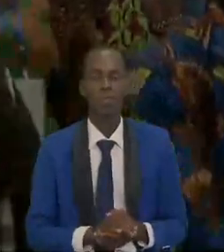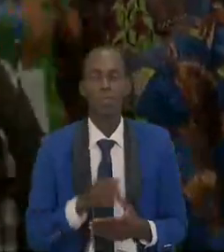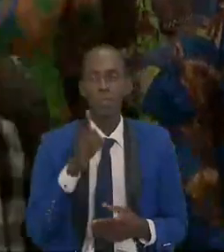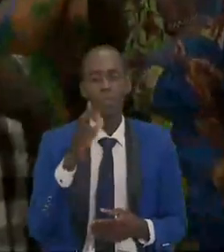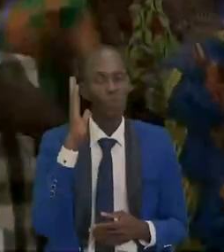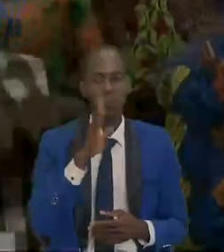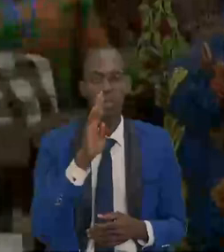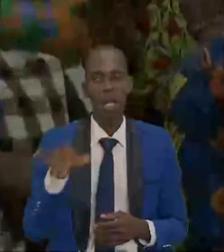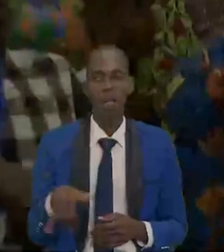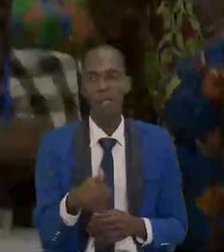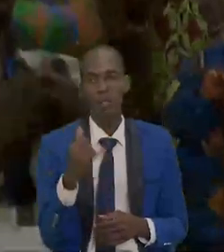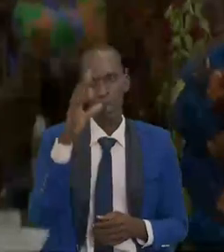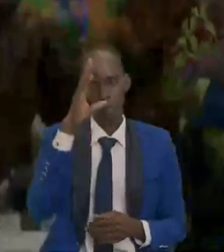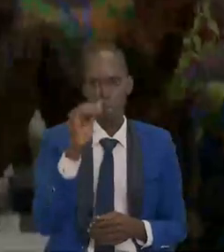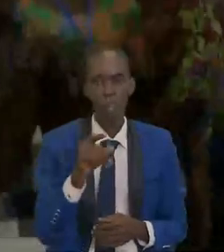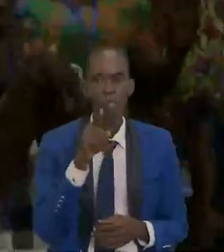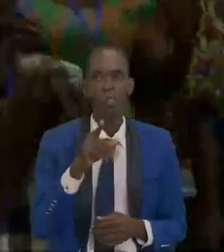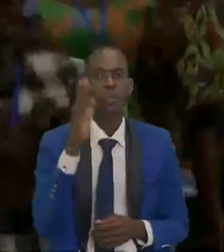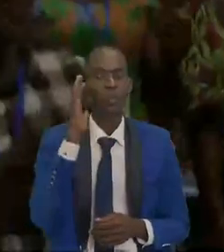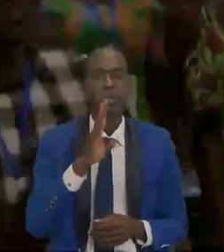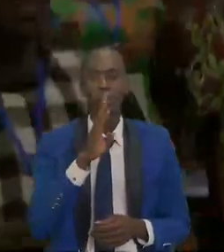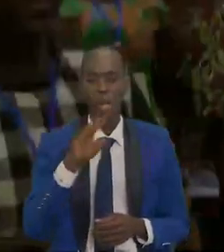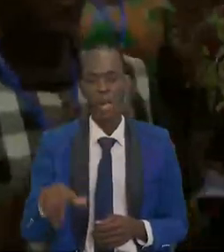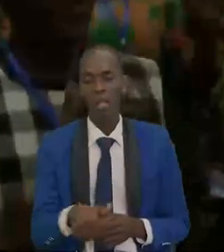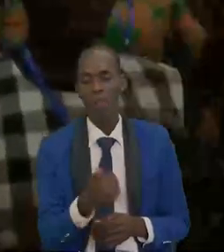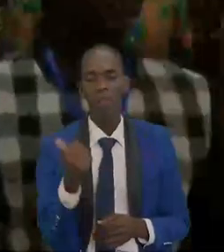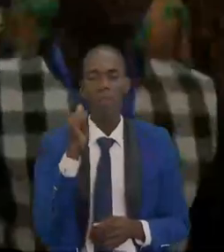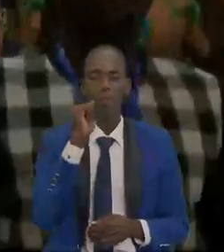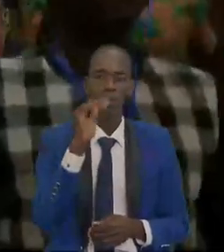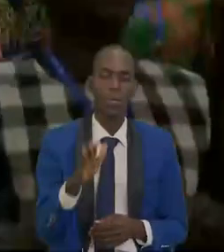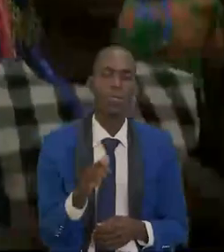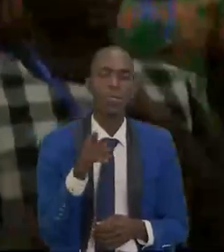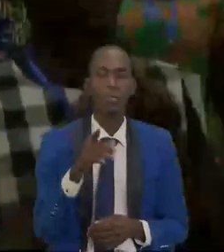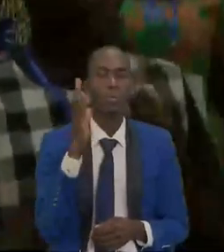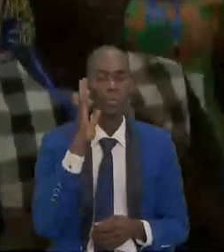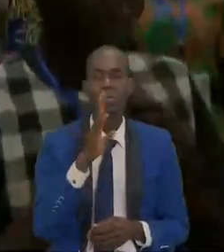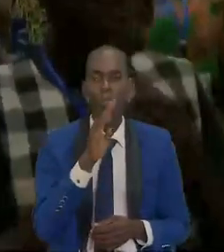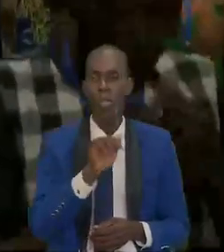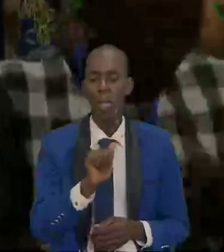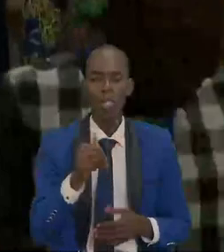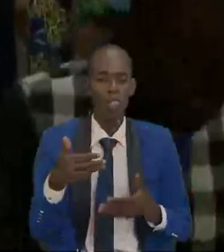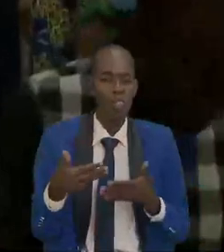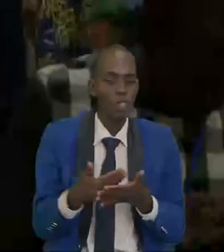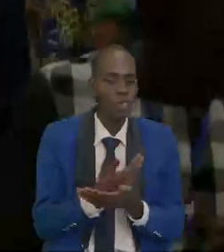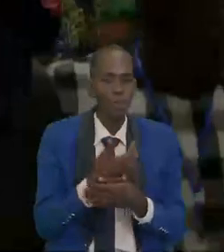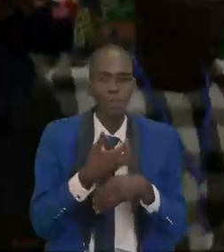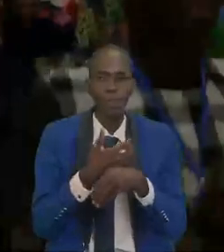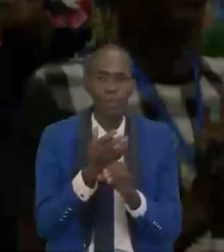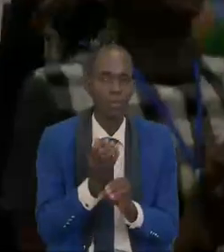Tu seras un autre homme, tu seras une autre femme, Tu seras une nouvelle